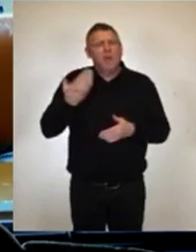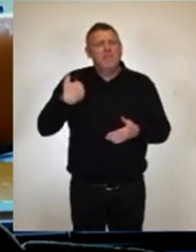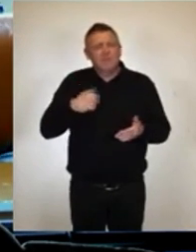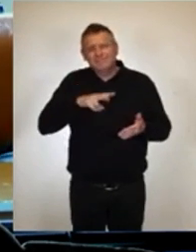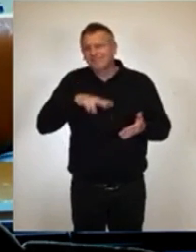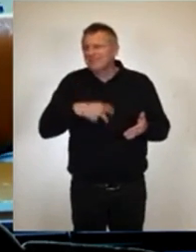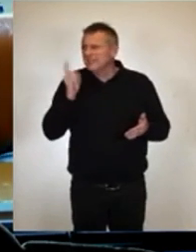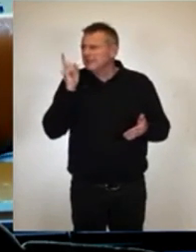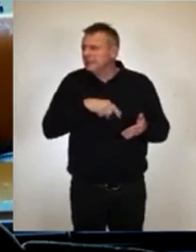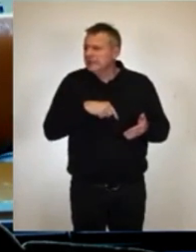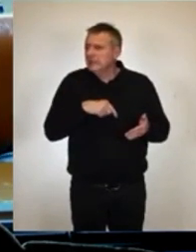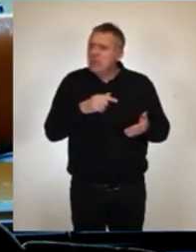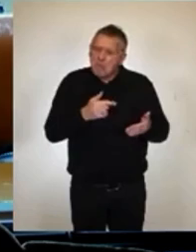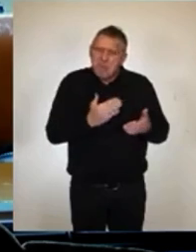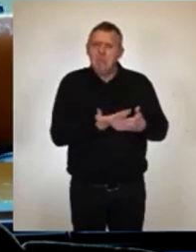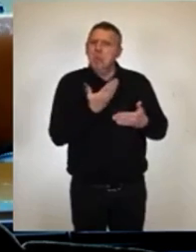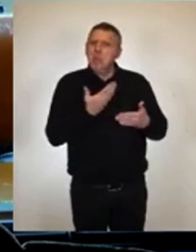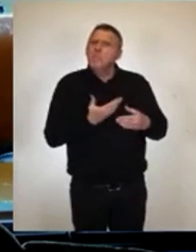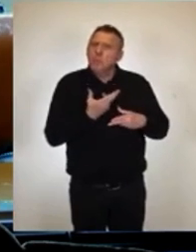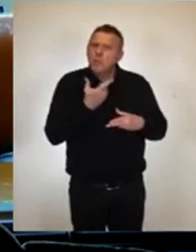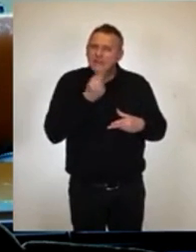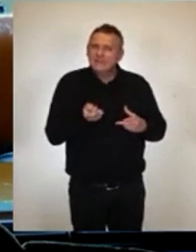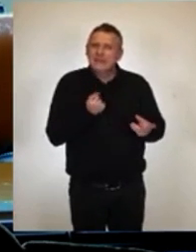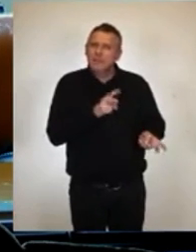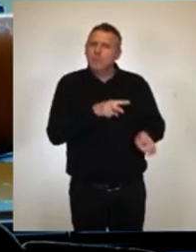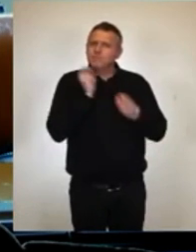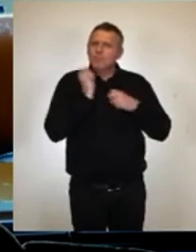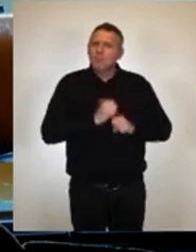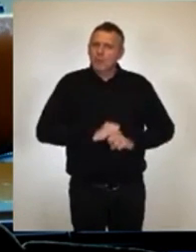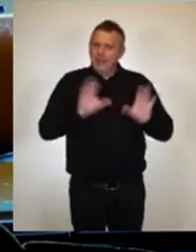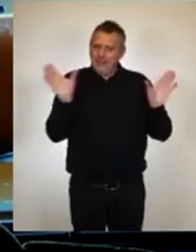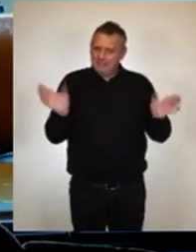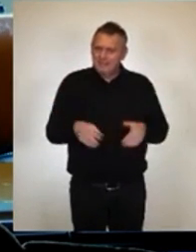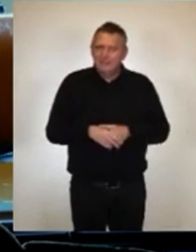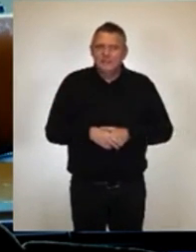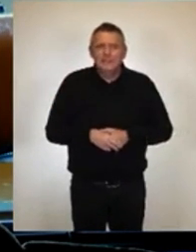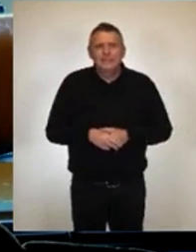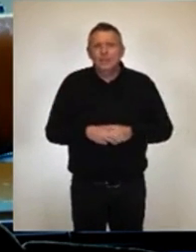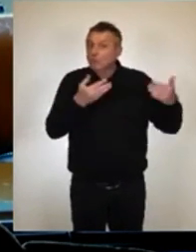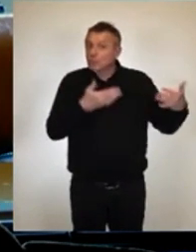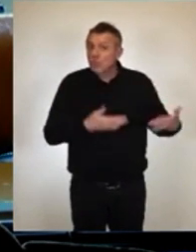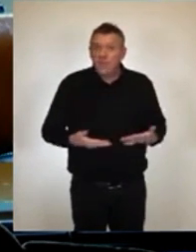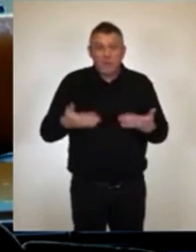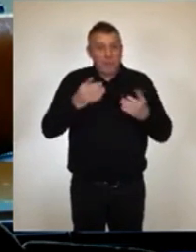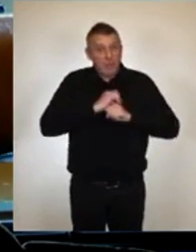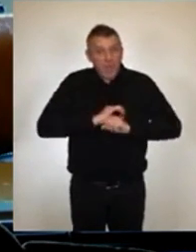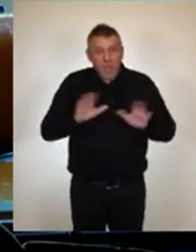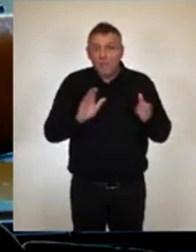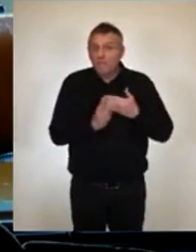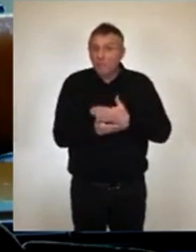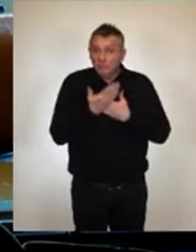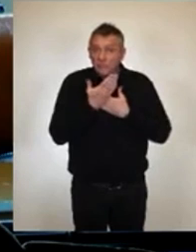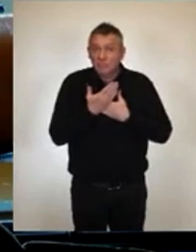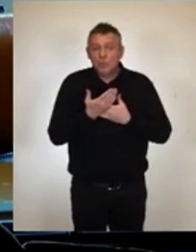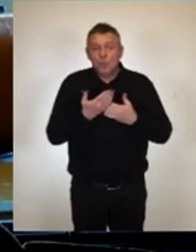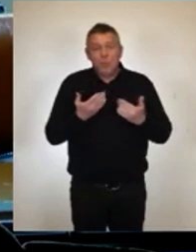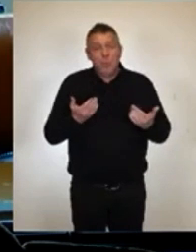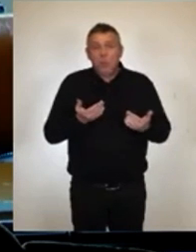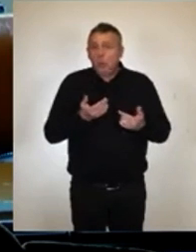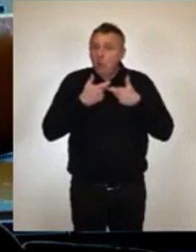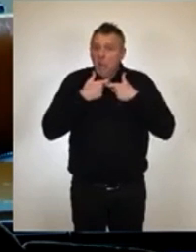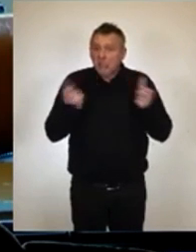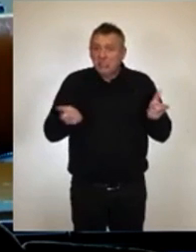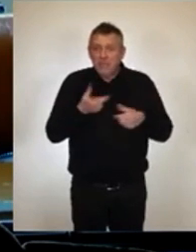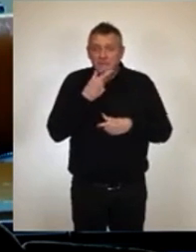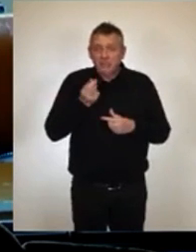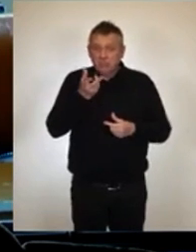déjà salué l'effort de présentation et je le renouvelle. Effectivement, les chiffres sont clairs, la présentation est facile d'accès et tant mieux